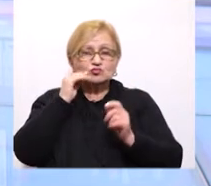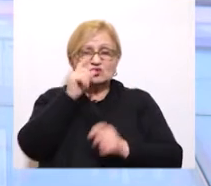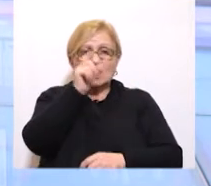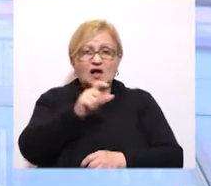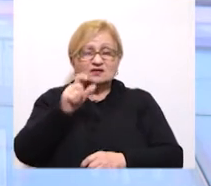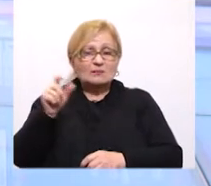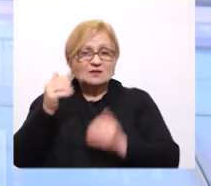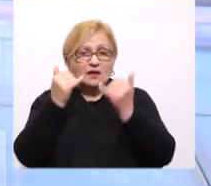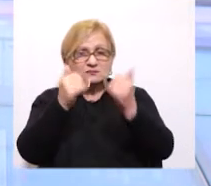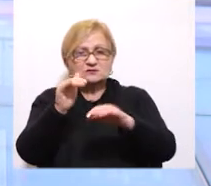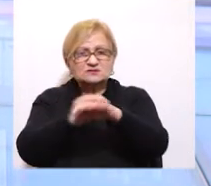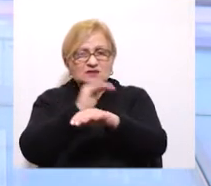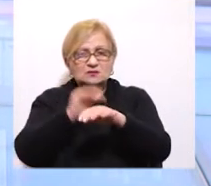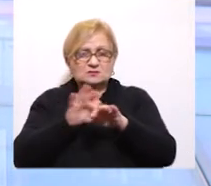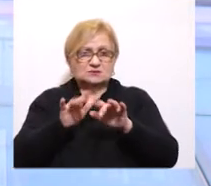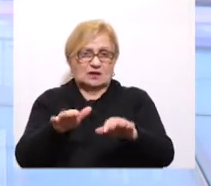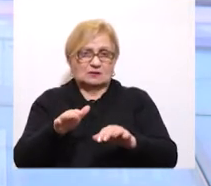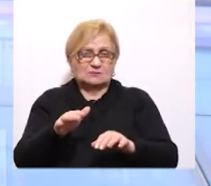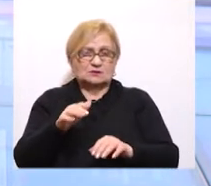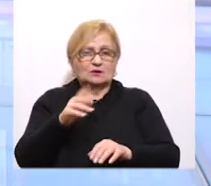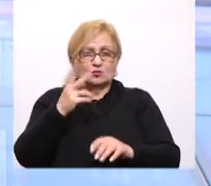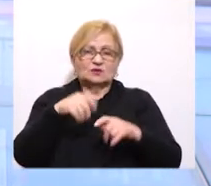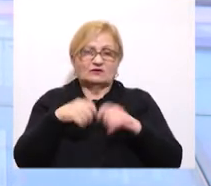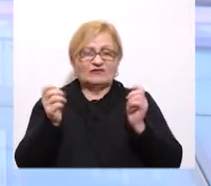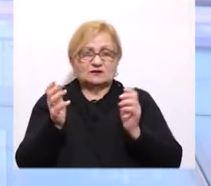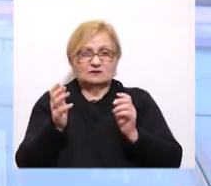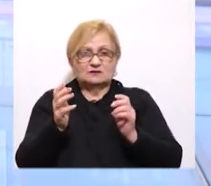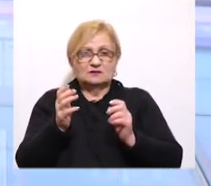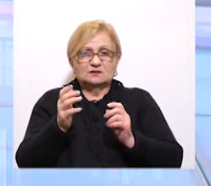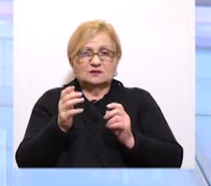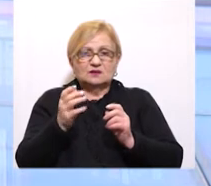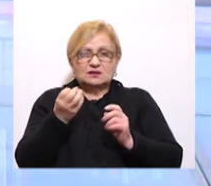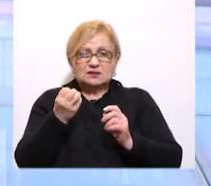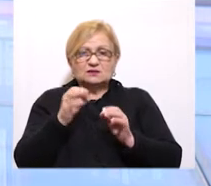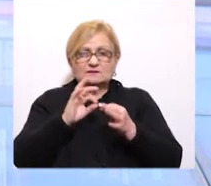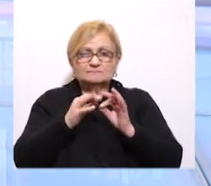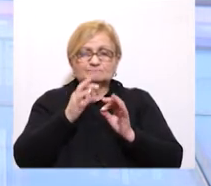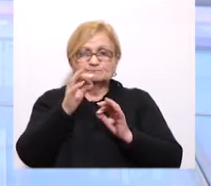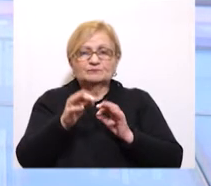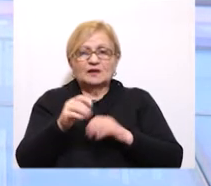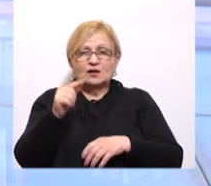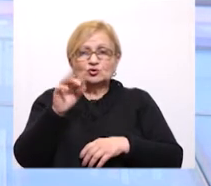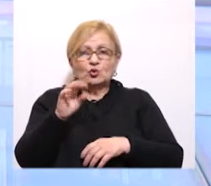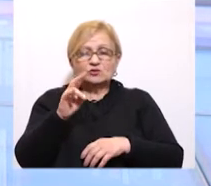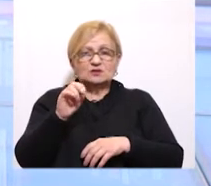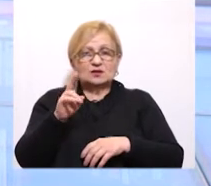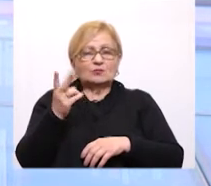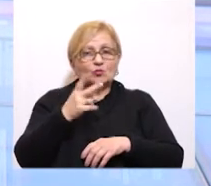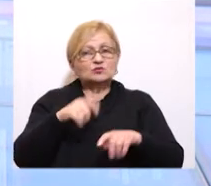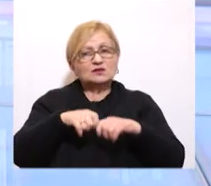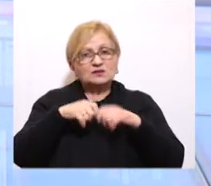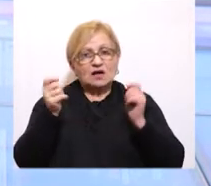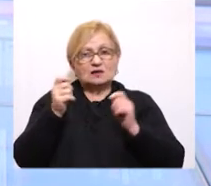ღვთისთვის სათნო სიკეთის სახელით. უფრო წვრილად რომ ვთქვათ, თორნიკემ უნდა